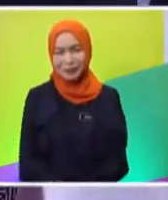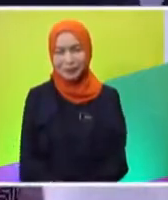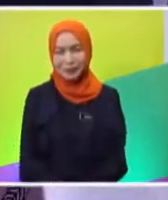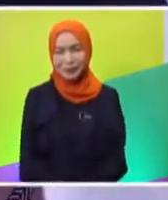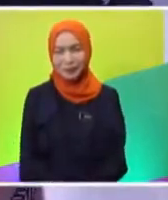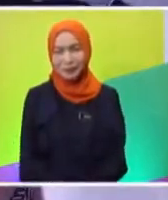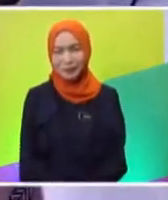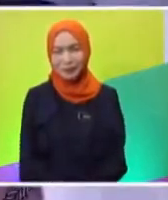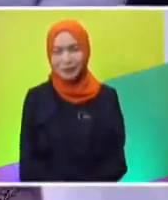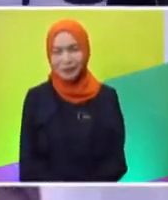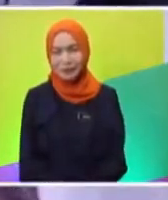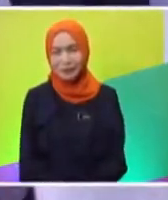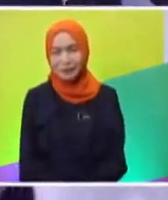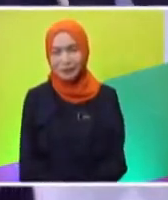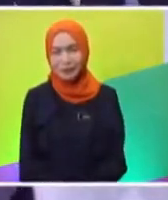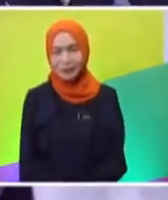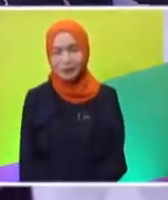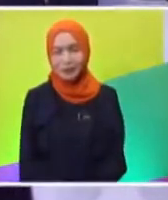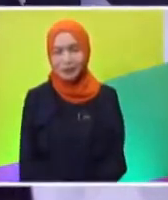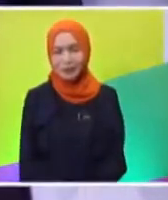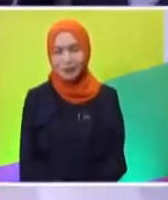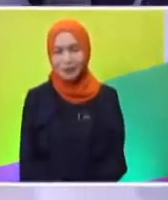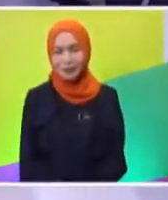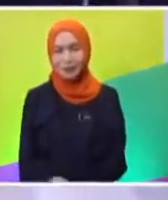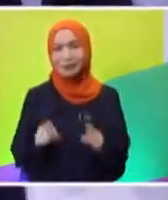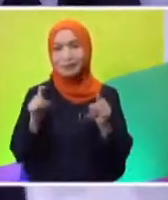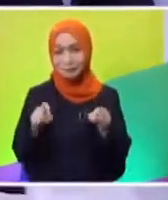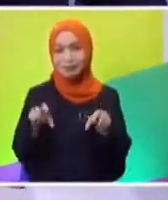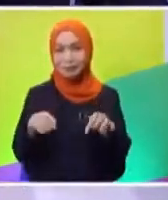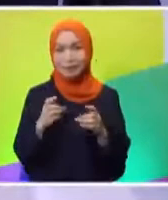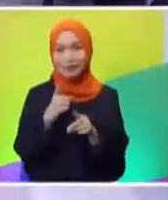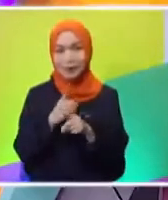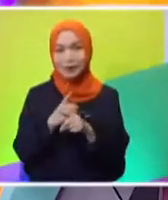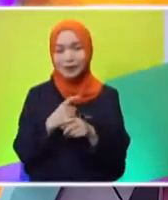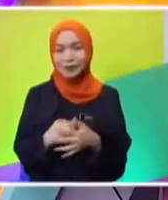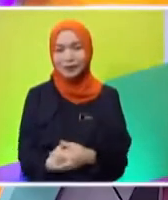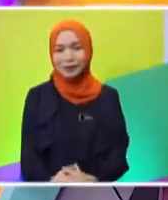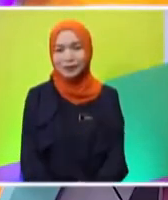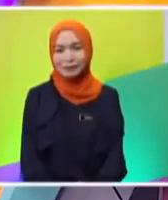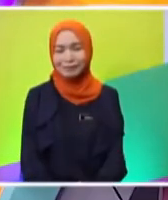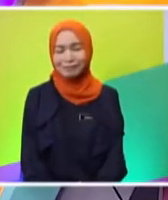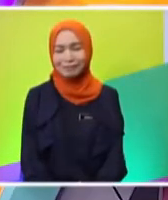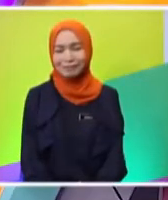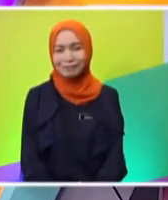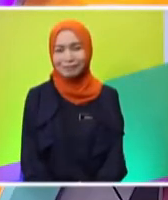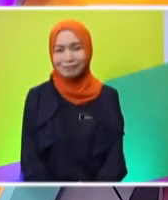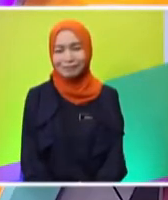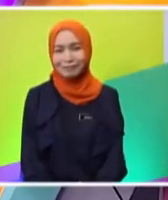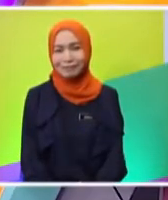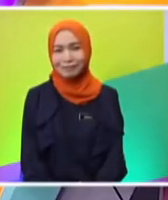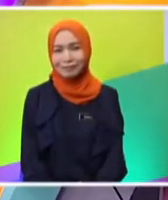pula penis tegang tegang Karena gini ini memerlukan kekuatan Aa